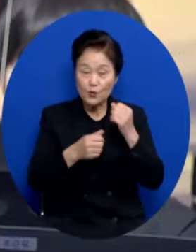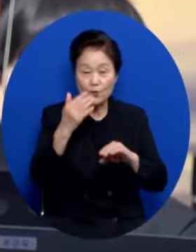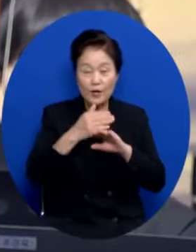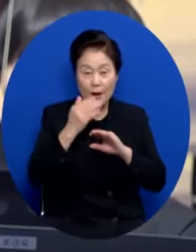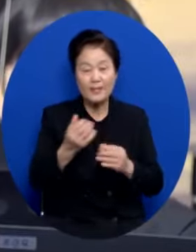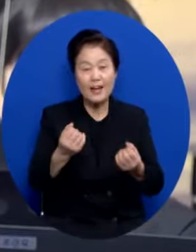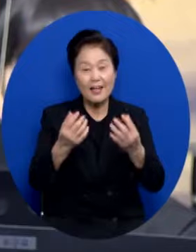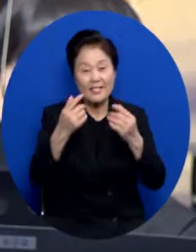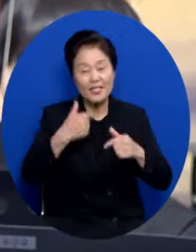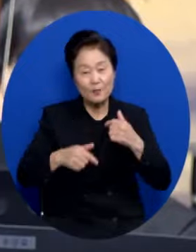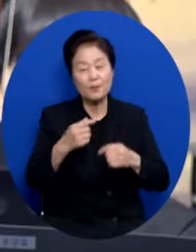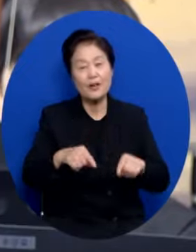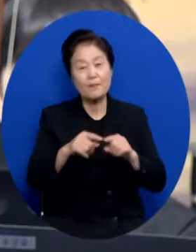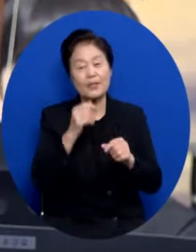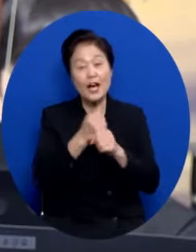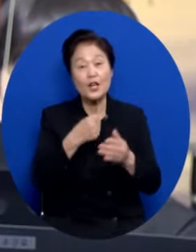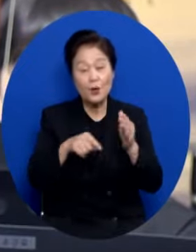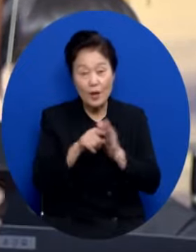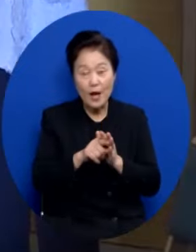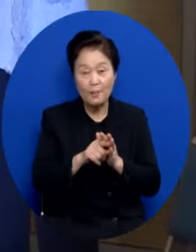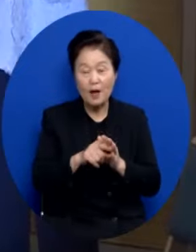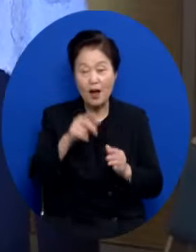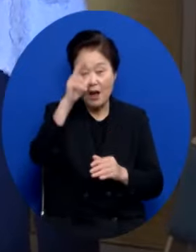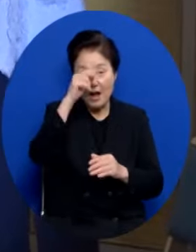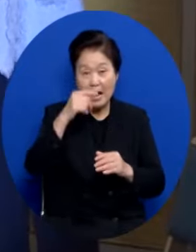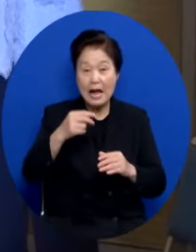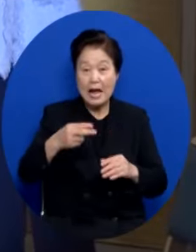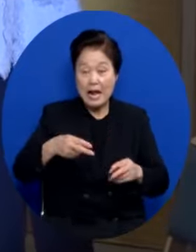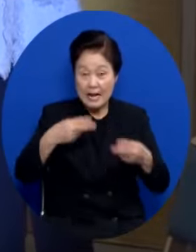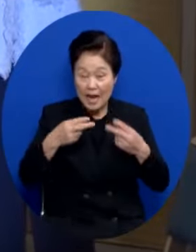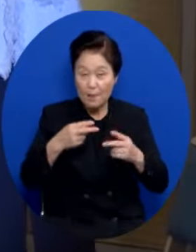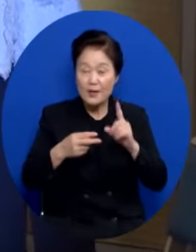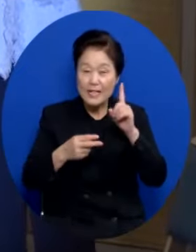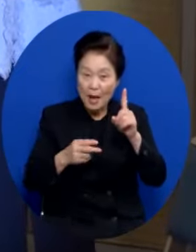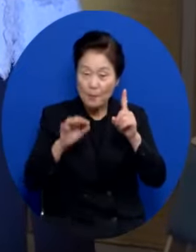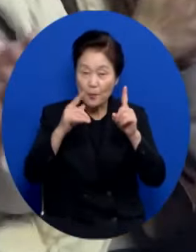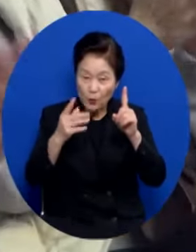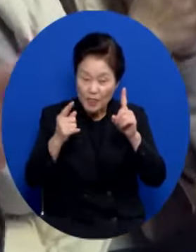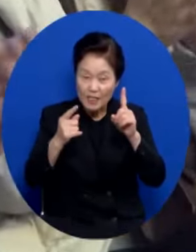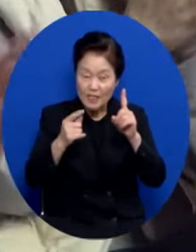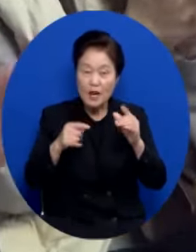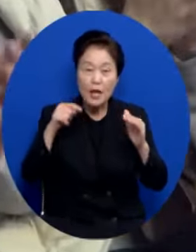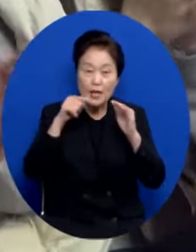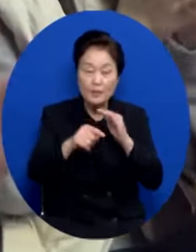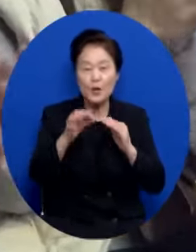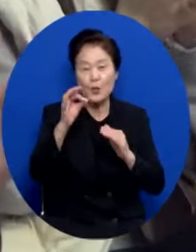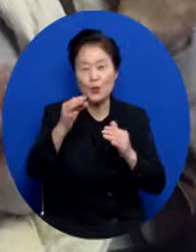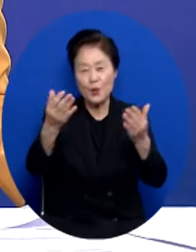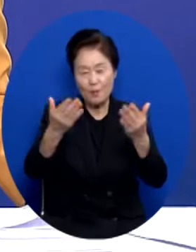기쁨을 나누기 위해 마련됐으며 라면 한 봉지를 입장료로 받아 연말 이웃돕기에 기부하고 있습니다.